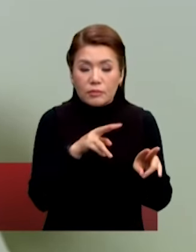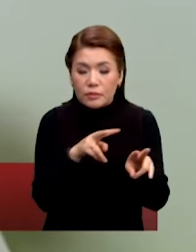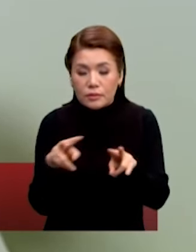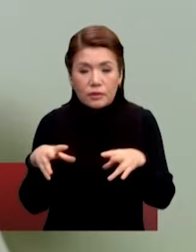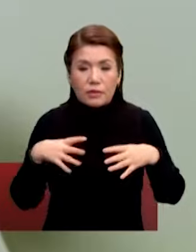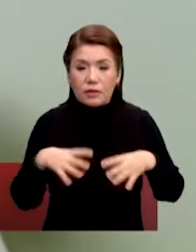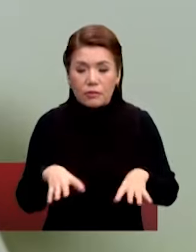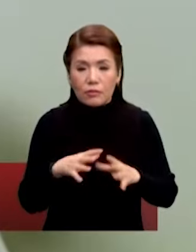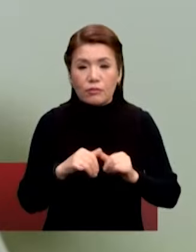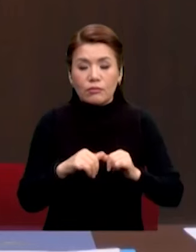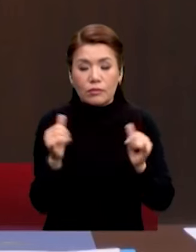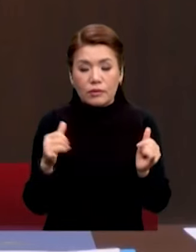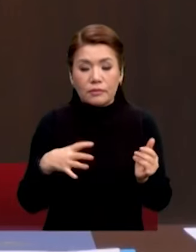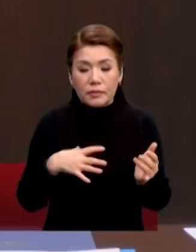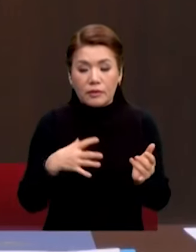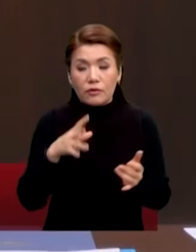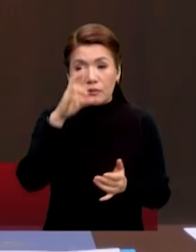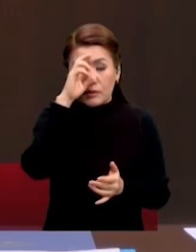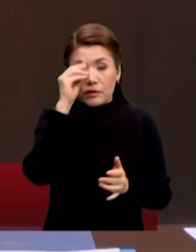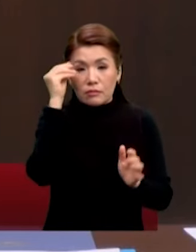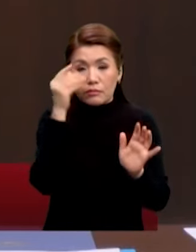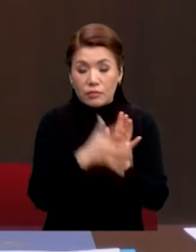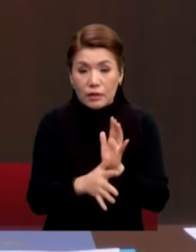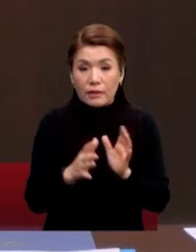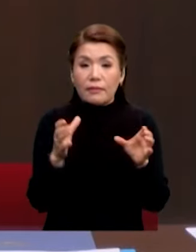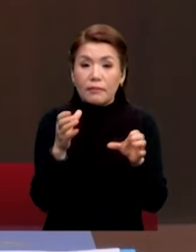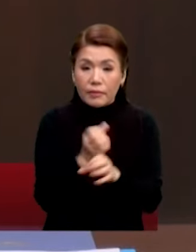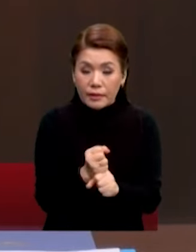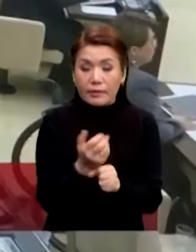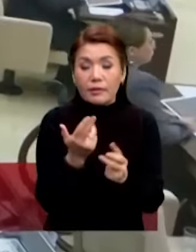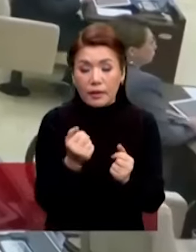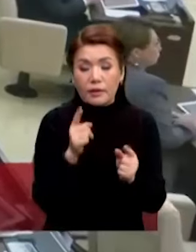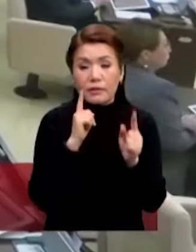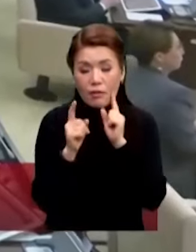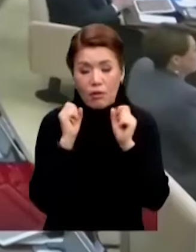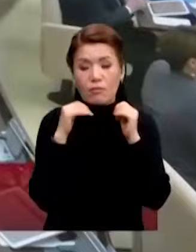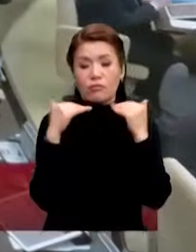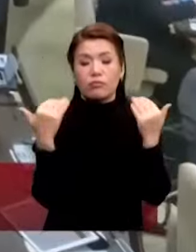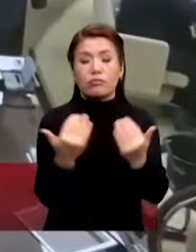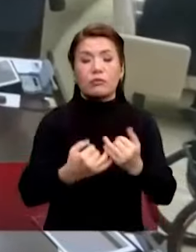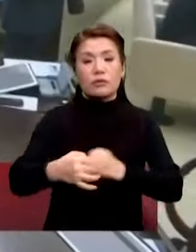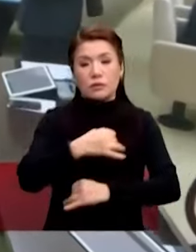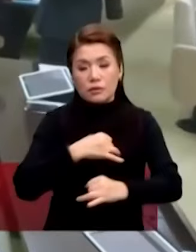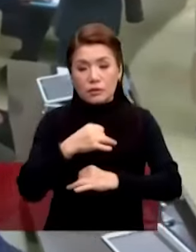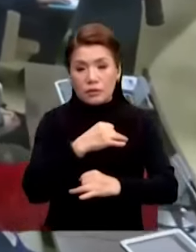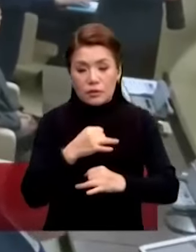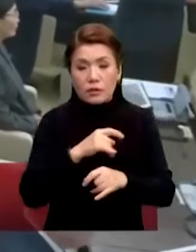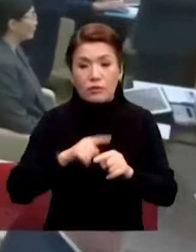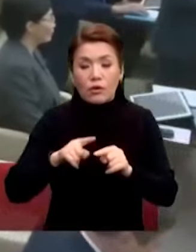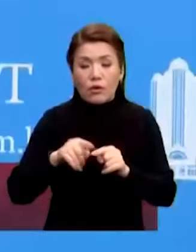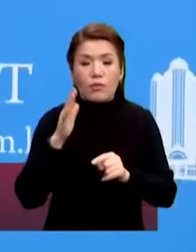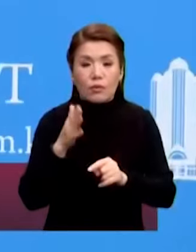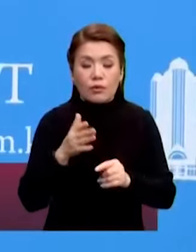ұстамай көбейтіп жүрген арқасы. Бюджет шығынын азайту керегі парламентте де жиі айтылып жүр. Сенат төрағасы биыл бұл мәселеге шындап кірісеміз деп өде